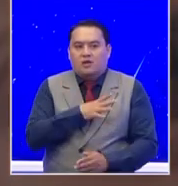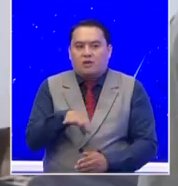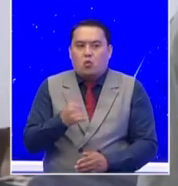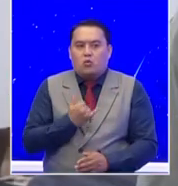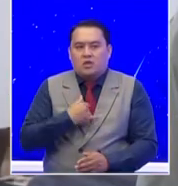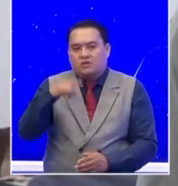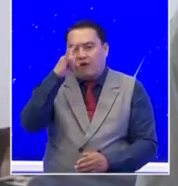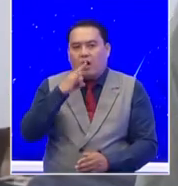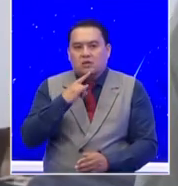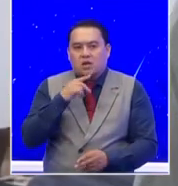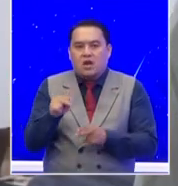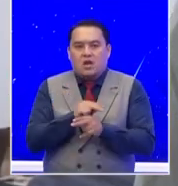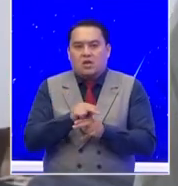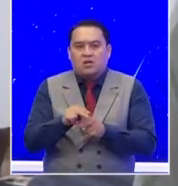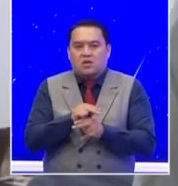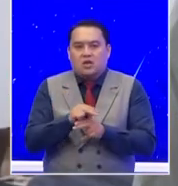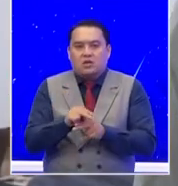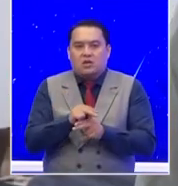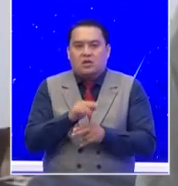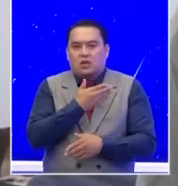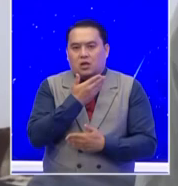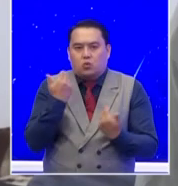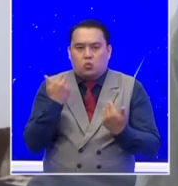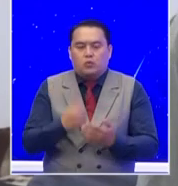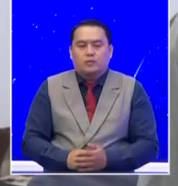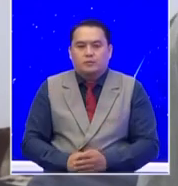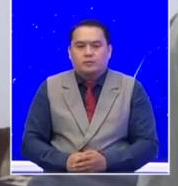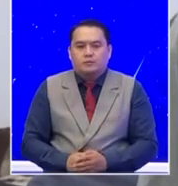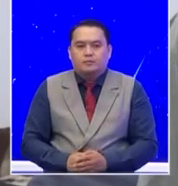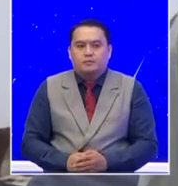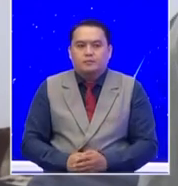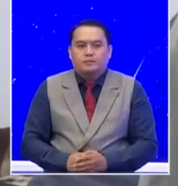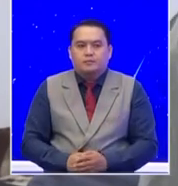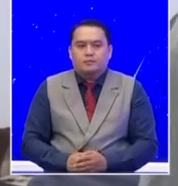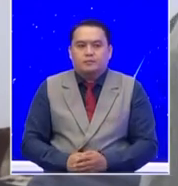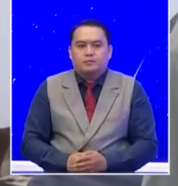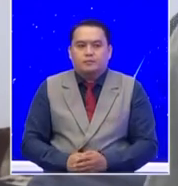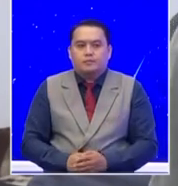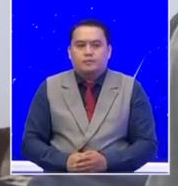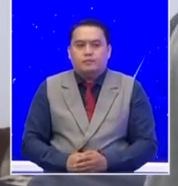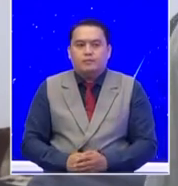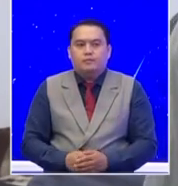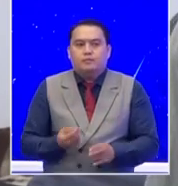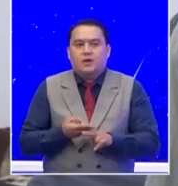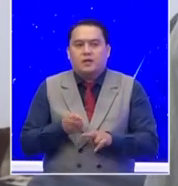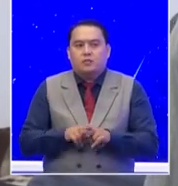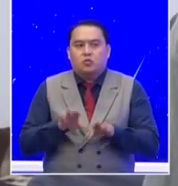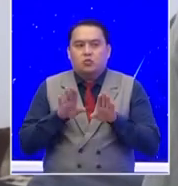казахстане этого лечения радиоактивного йода нет поэтому такого